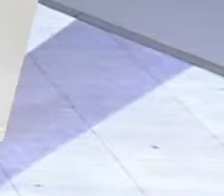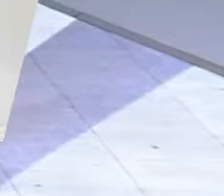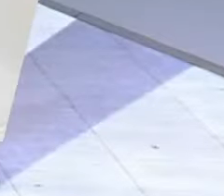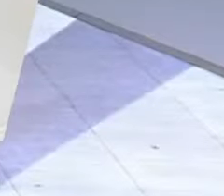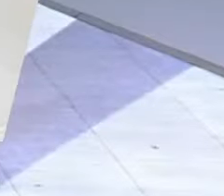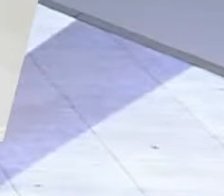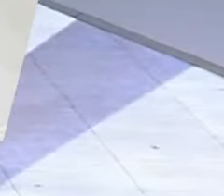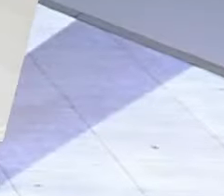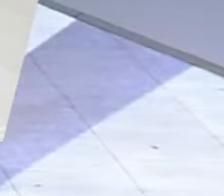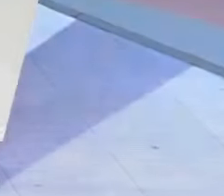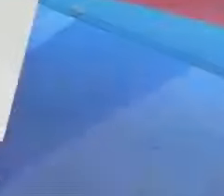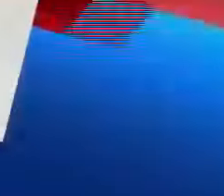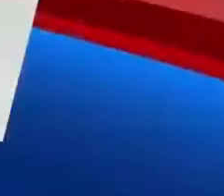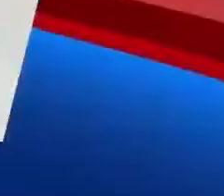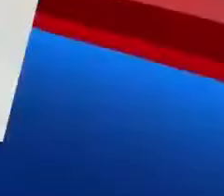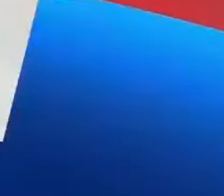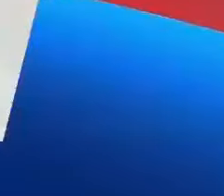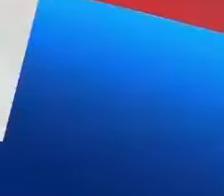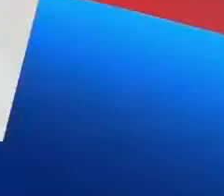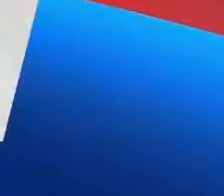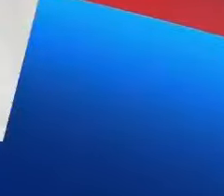saksi!